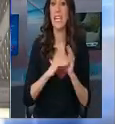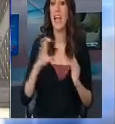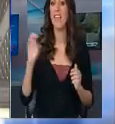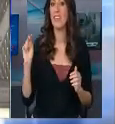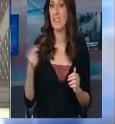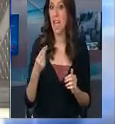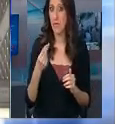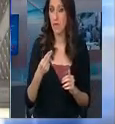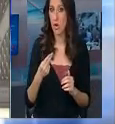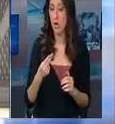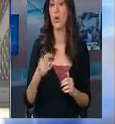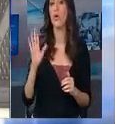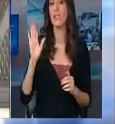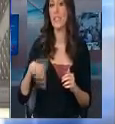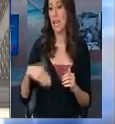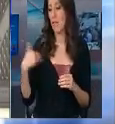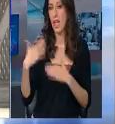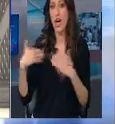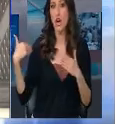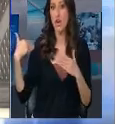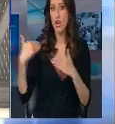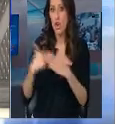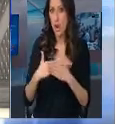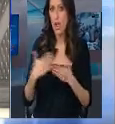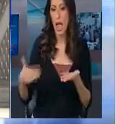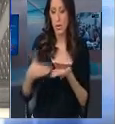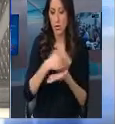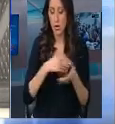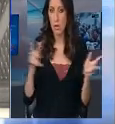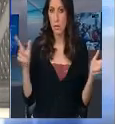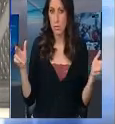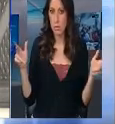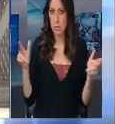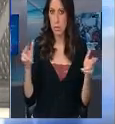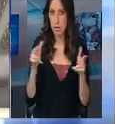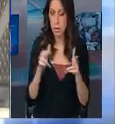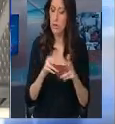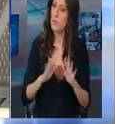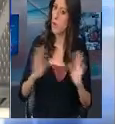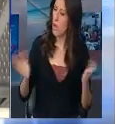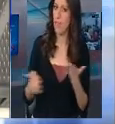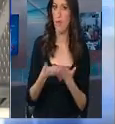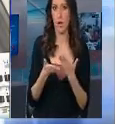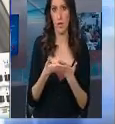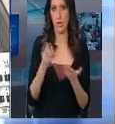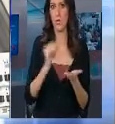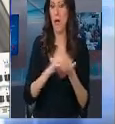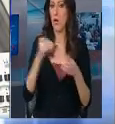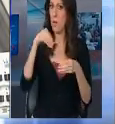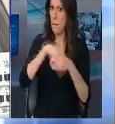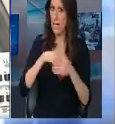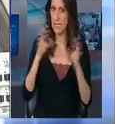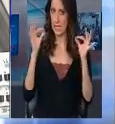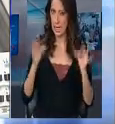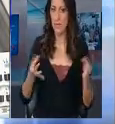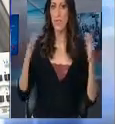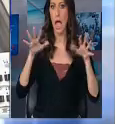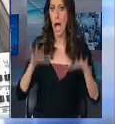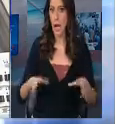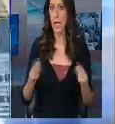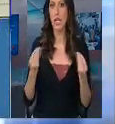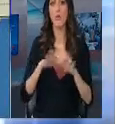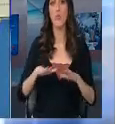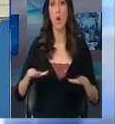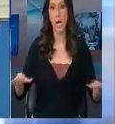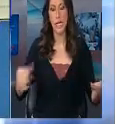πάνω από 32% τα τελευταία χρόνια, καθώς και ανεξαρτήτως περιορισμών οι άνεργοι, οι πολύτεκνοι και οι χρόνια πάσχοντες.